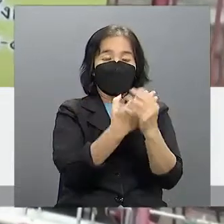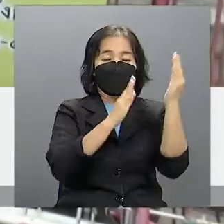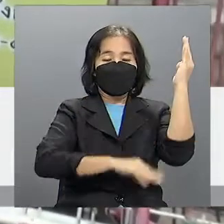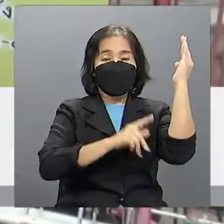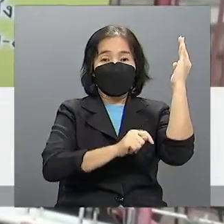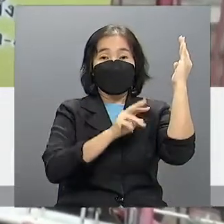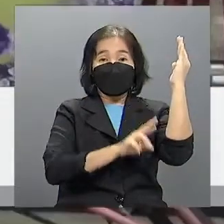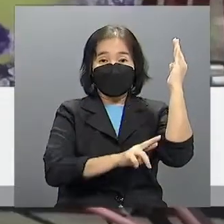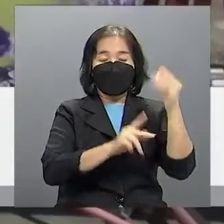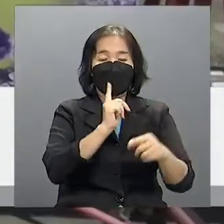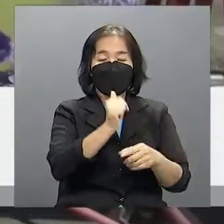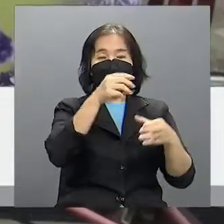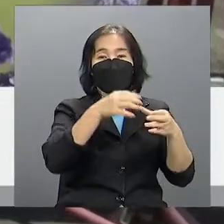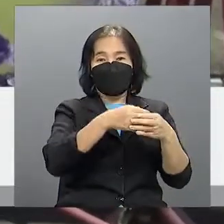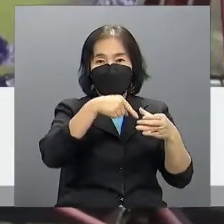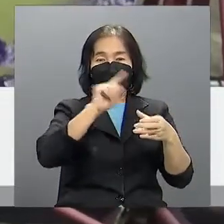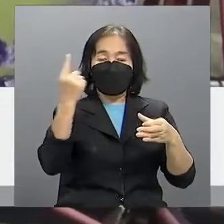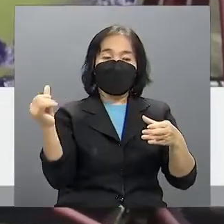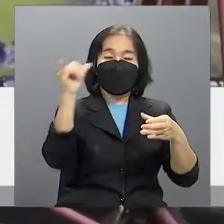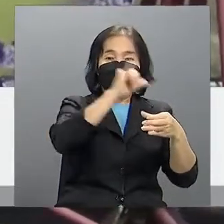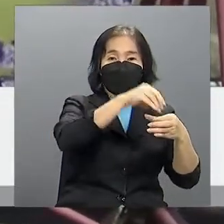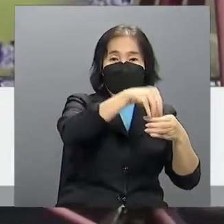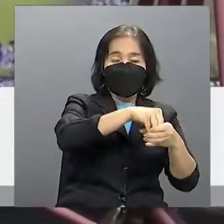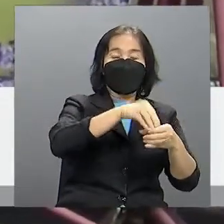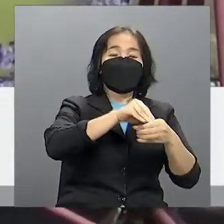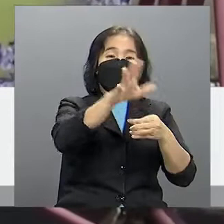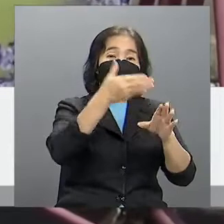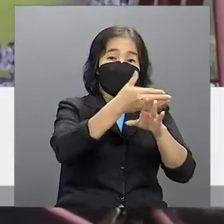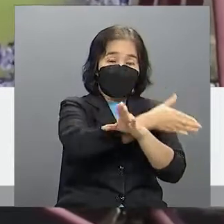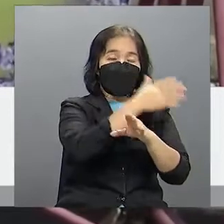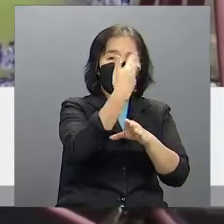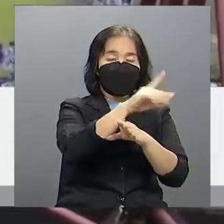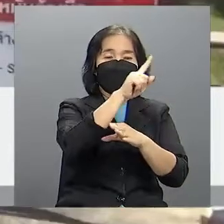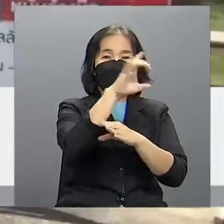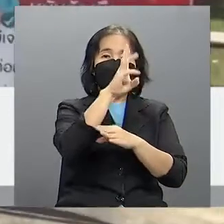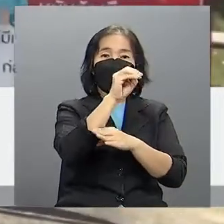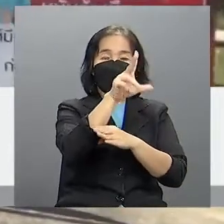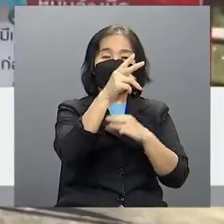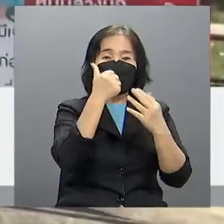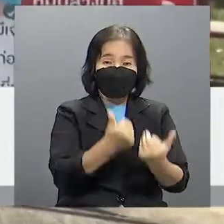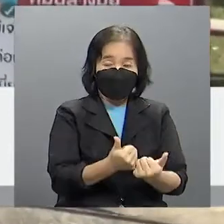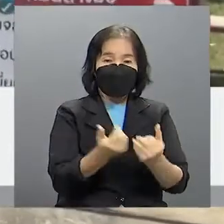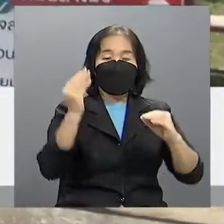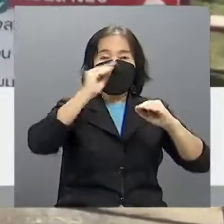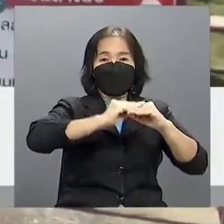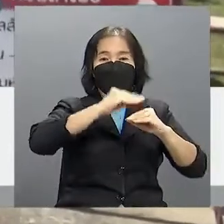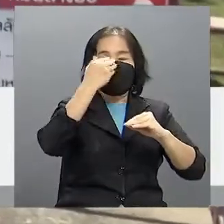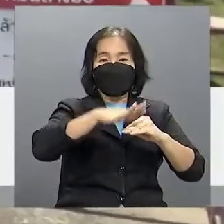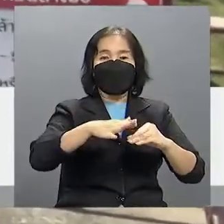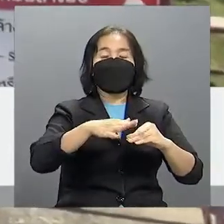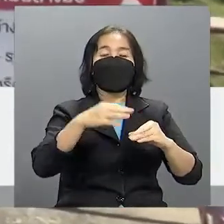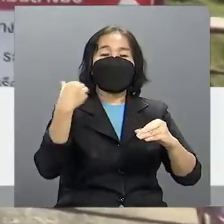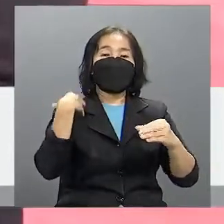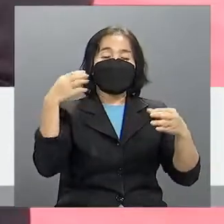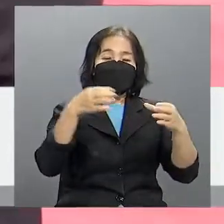ด่านแรกรับนะคะพบการติดเชื้อก่อนหน้านี้แล้วร้อยหกสิบสามคนล่าสุดทีมแพทย์ตรวจเชิงรุกค้นหาด้วย